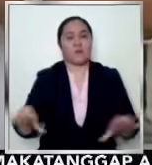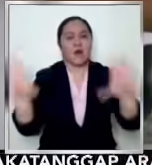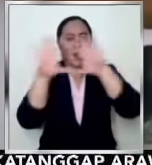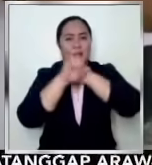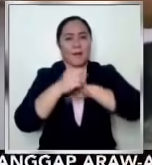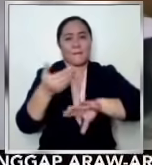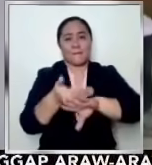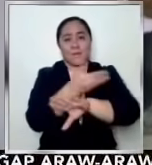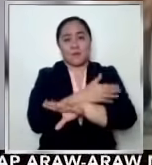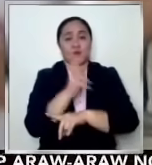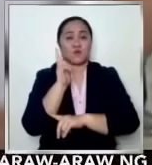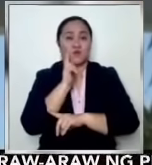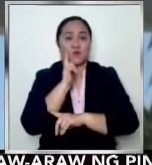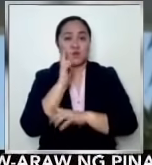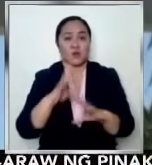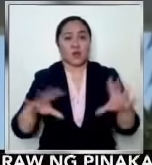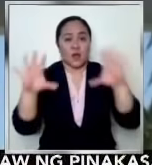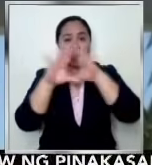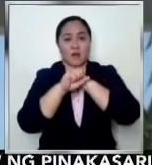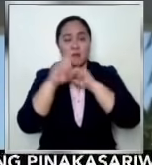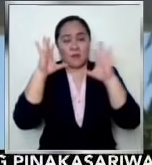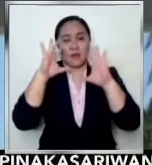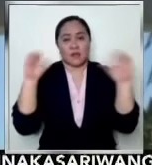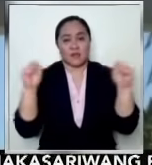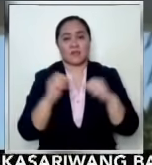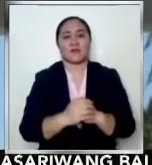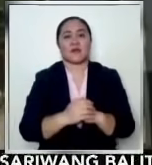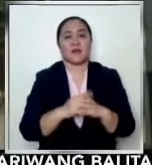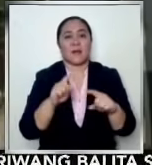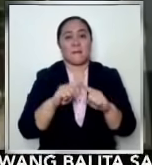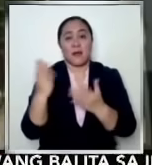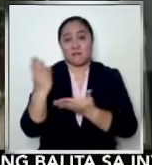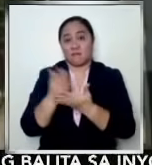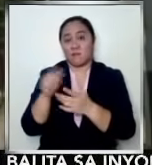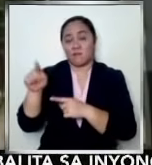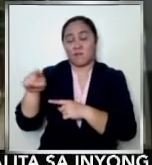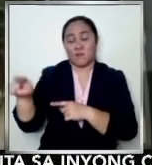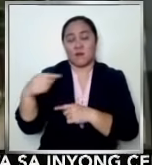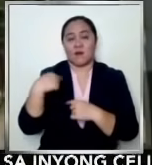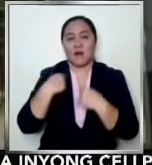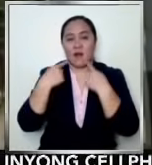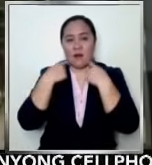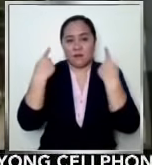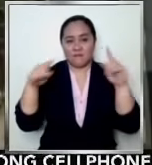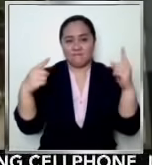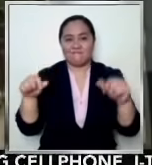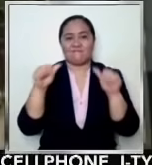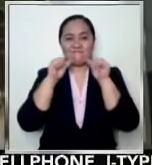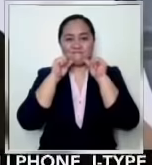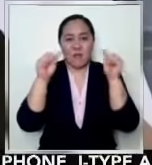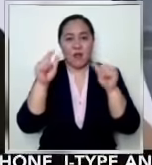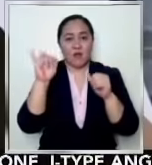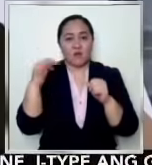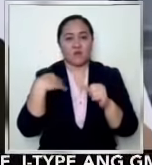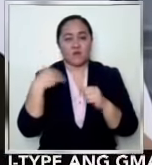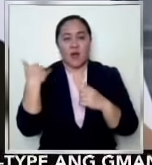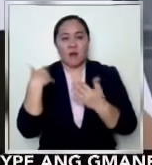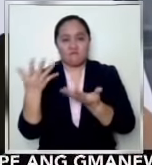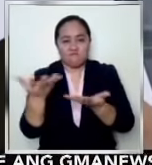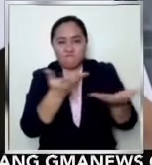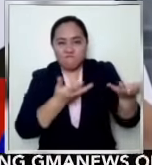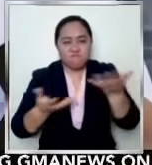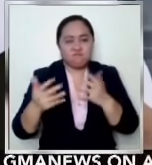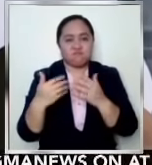kay Marawi Mayor Mahul Gandamra, nagtutulungan ang mga residente at lokal na pamahalaan para hindi na maulit ang Marawi siege. Kung meron silang